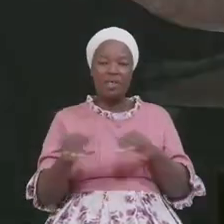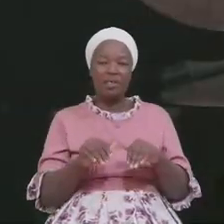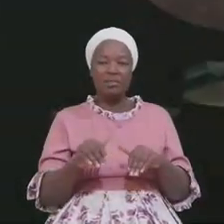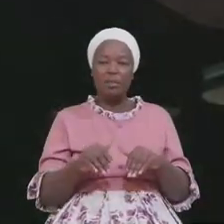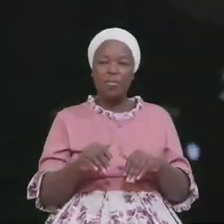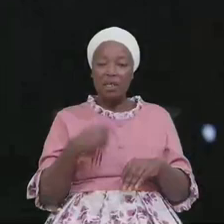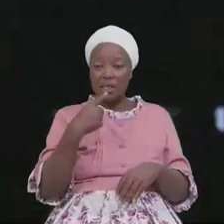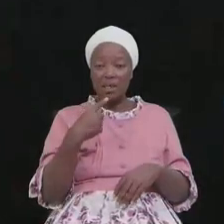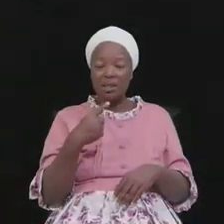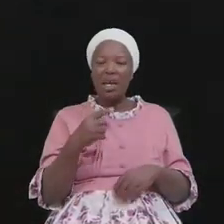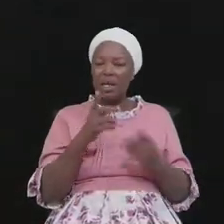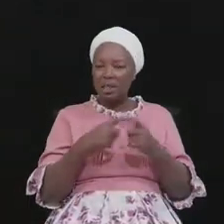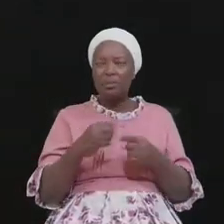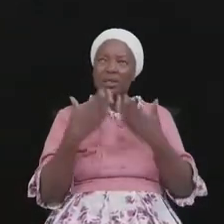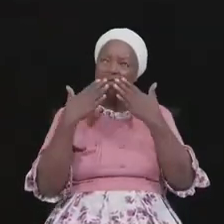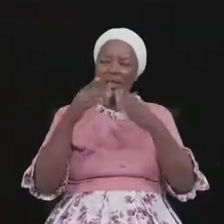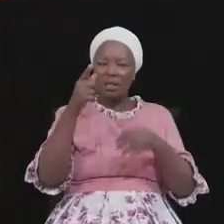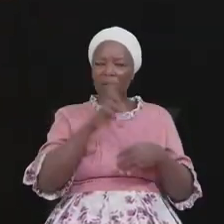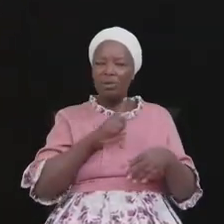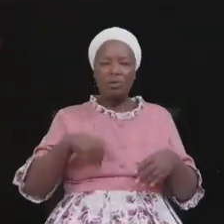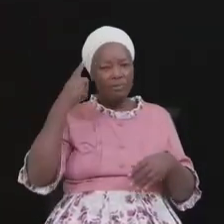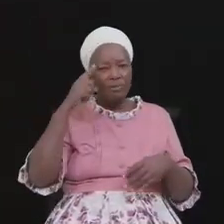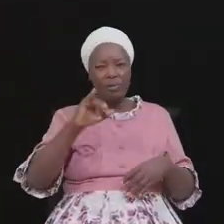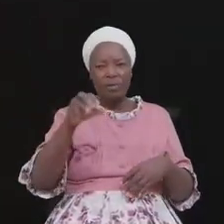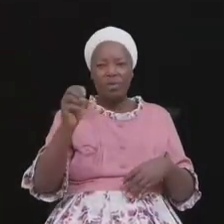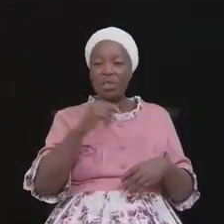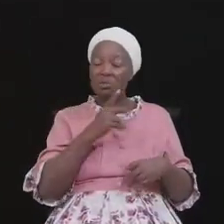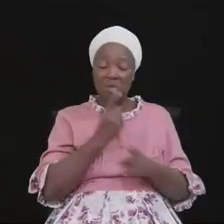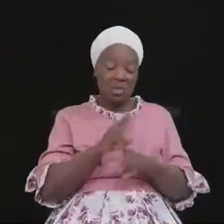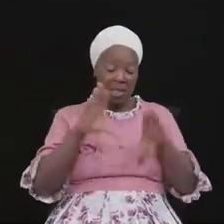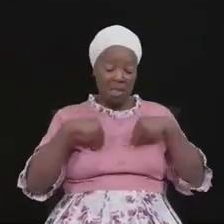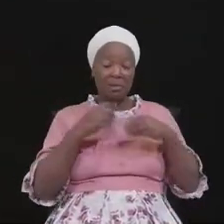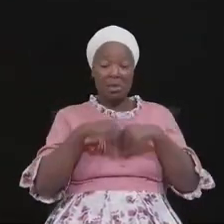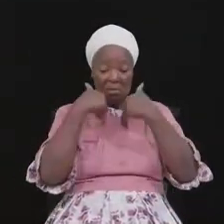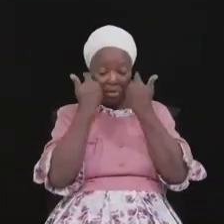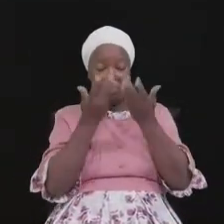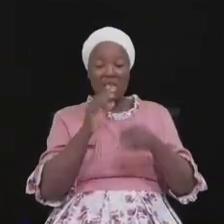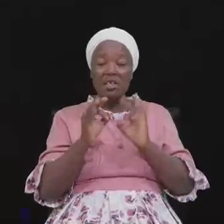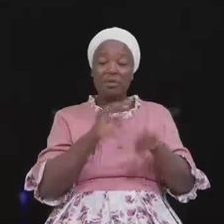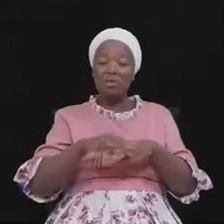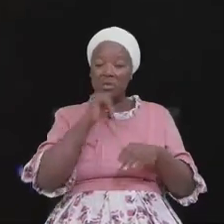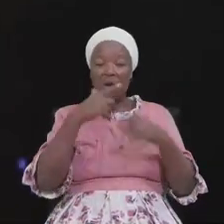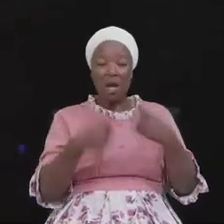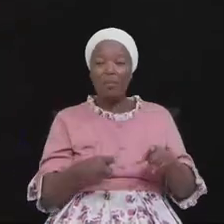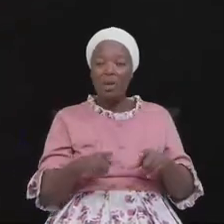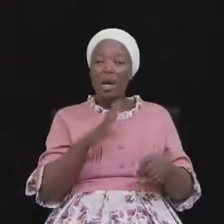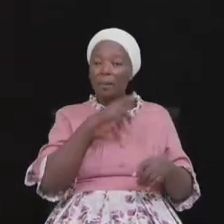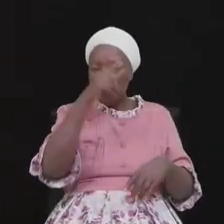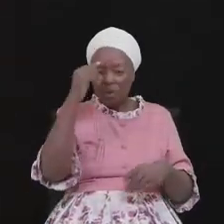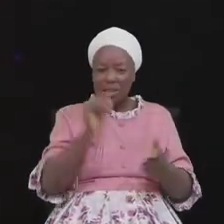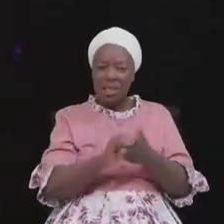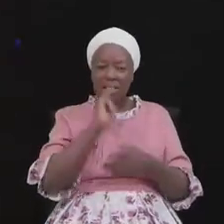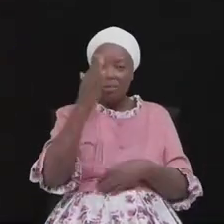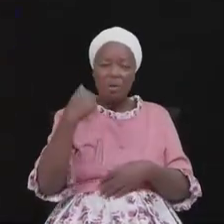Josué. Il pouvait supporter l'opprobre si ça ne se produisait pas. Parce que c'est pour cela qu'il a